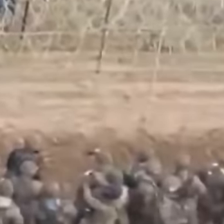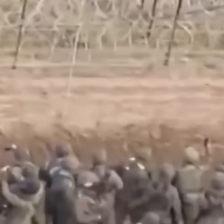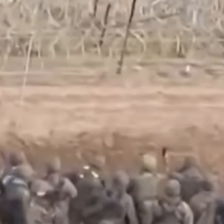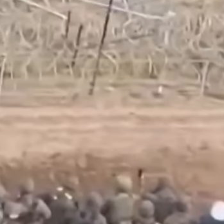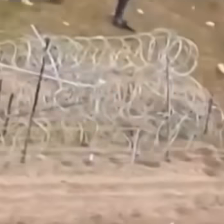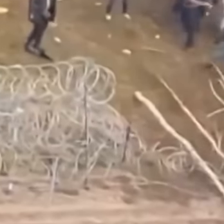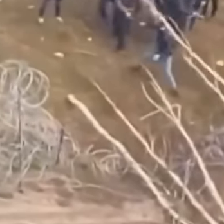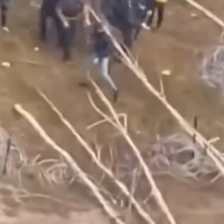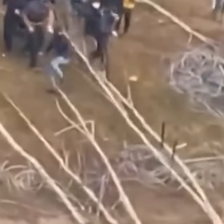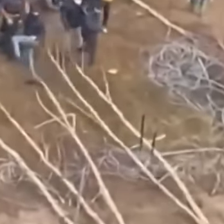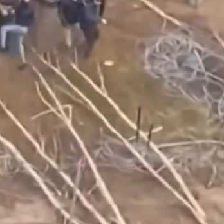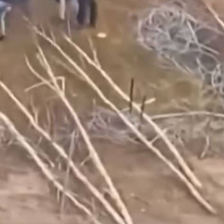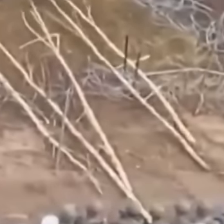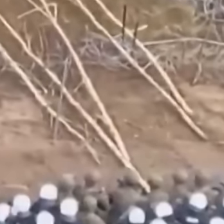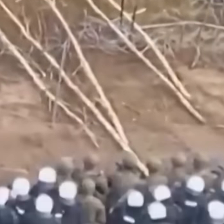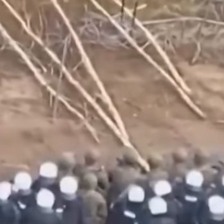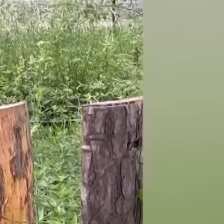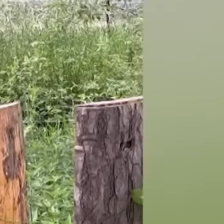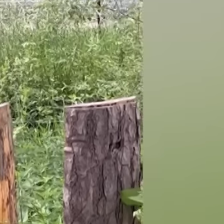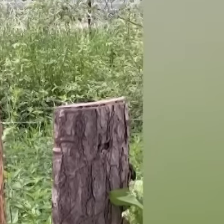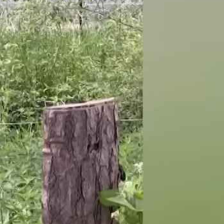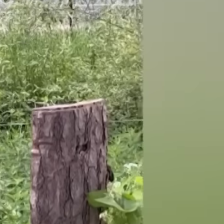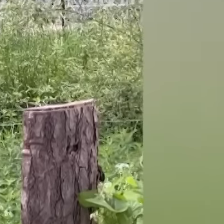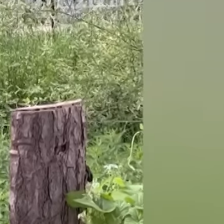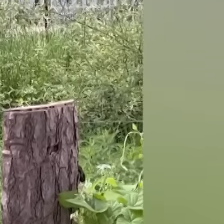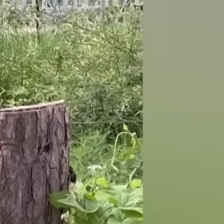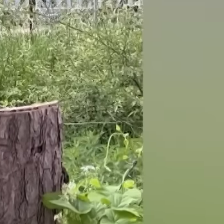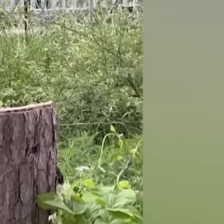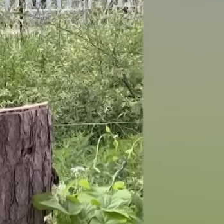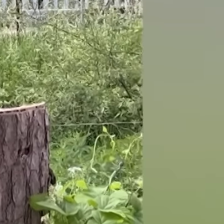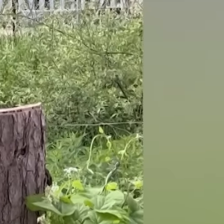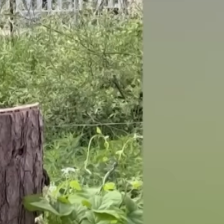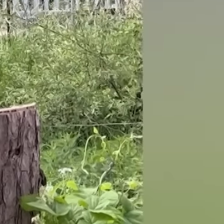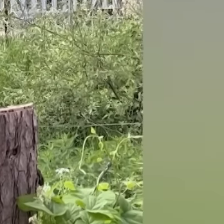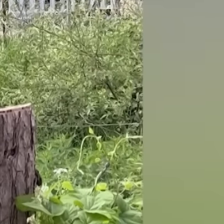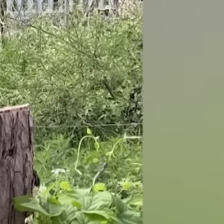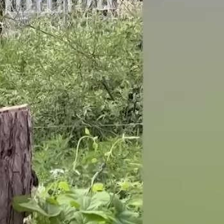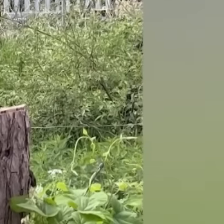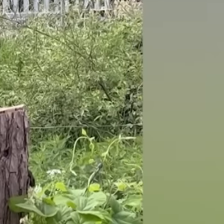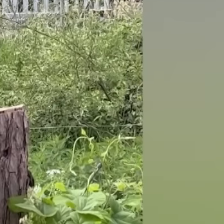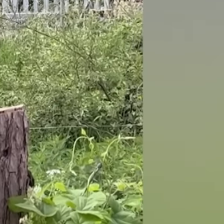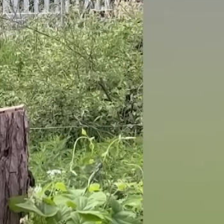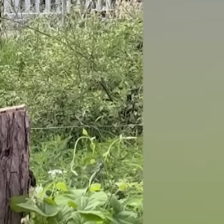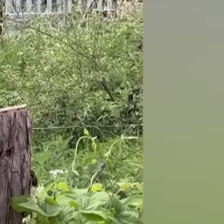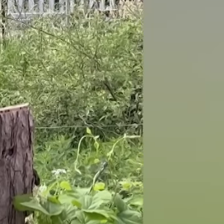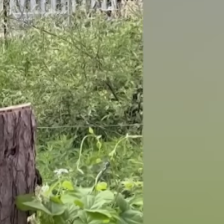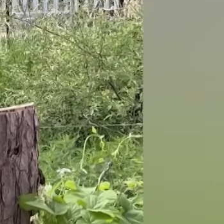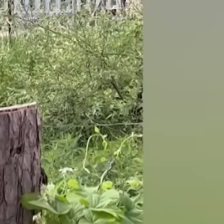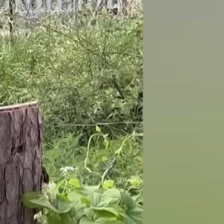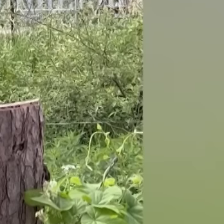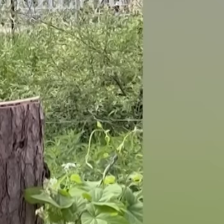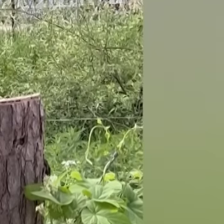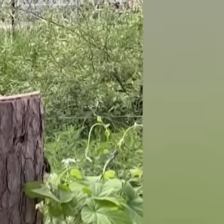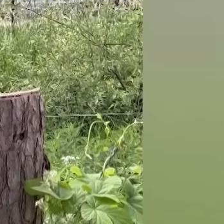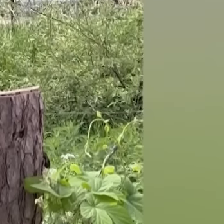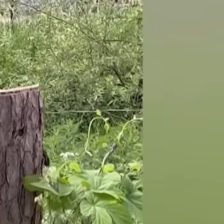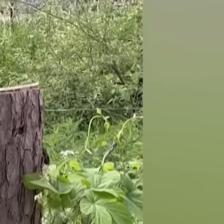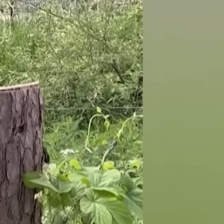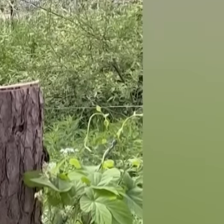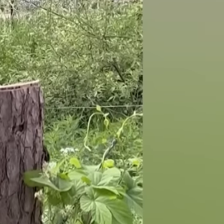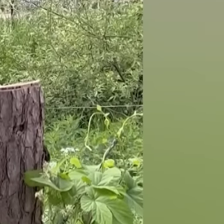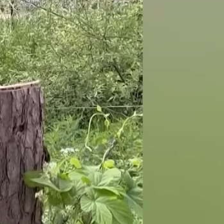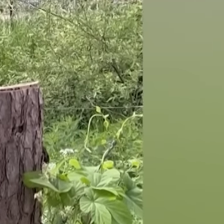przeszkolenie. I odpowiednie przeszkolenie. A wysłano żołnierzy, którzy są do tego, żeby już używać broni, czyli w tych sytuacjach najgorszych.